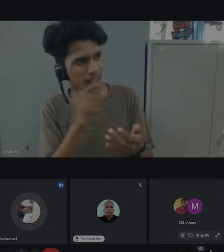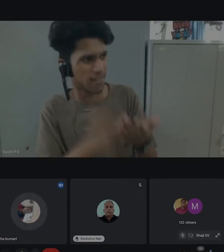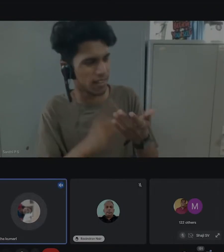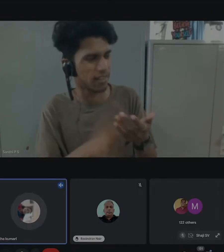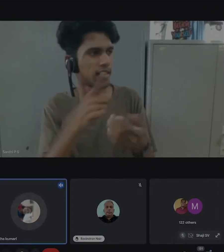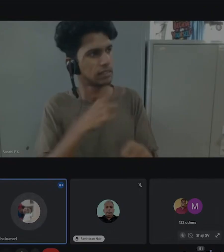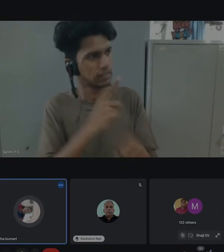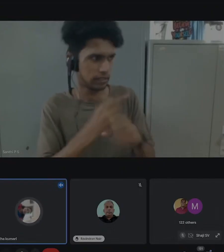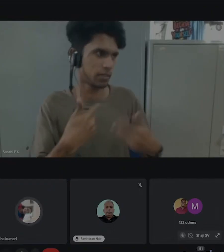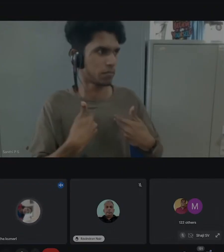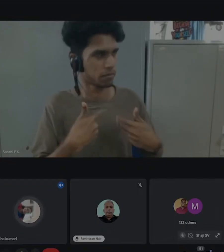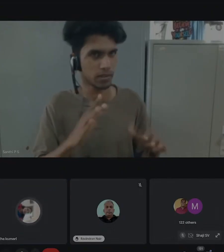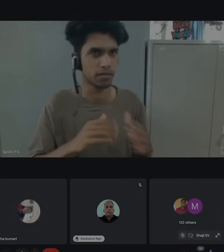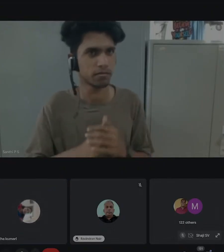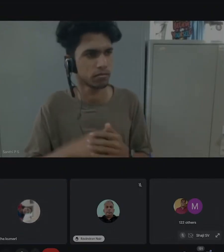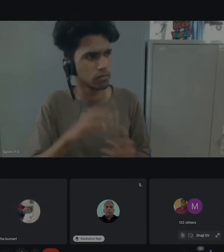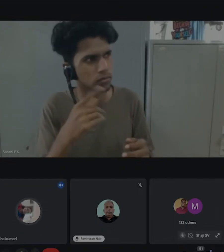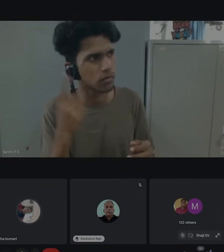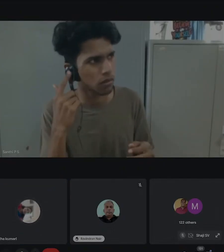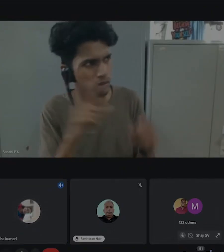കേക്കാവോ മേഡം? കേട്ടൂടെ?